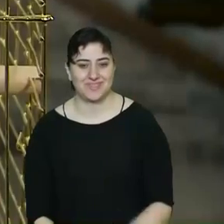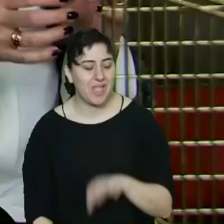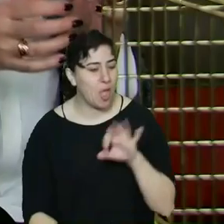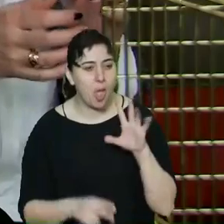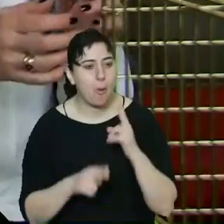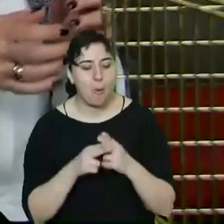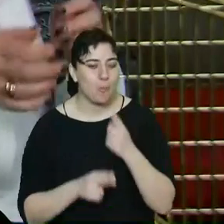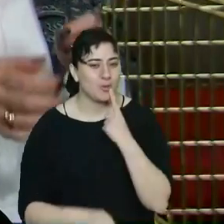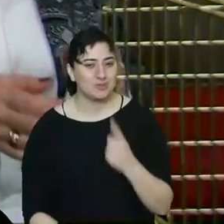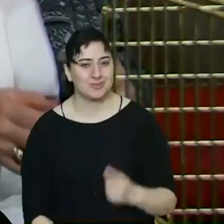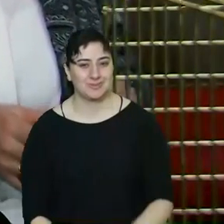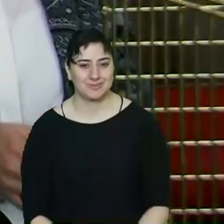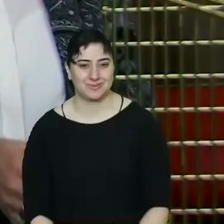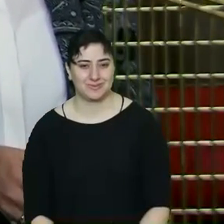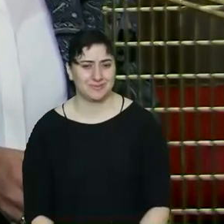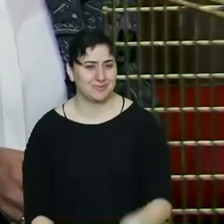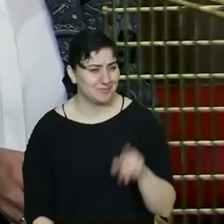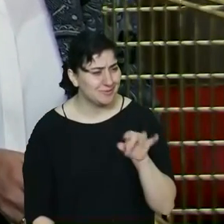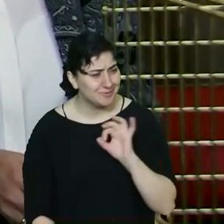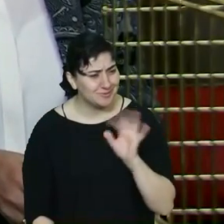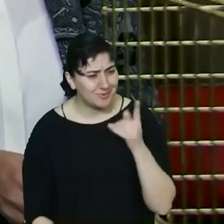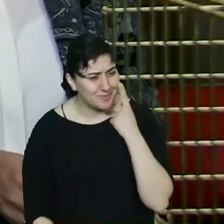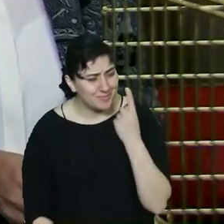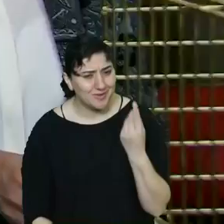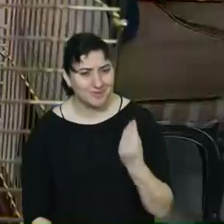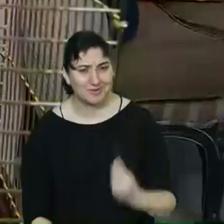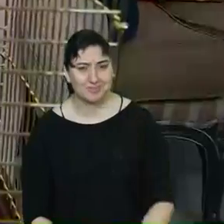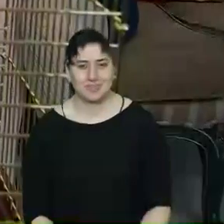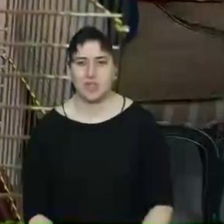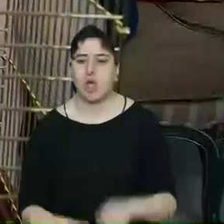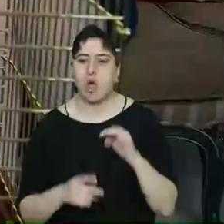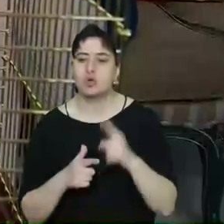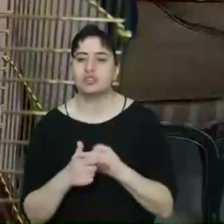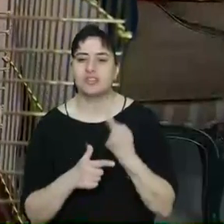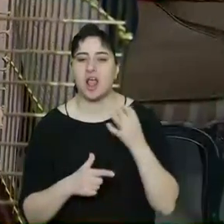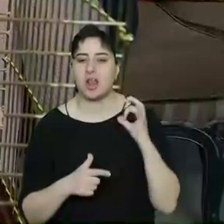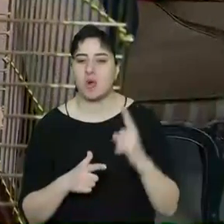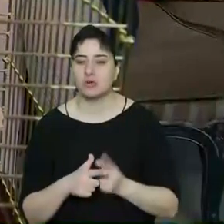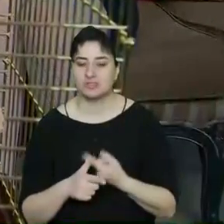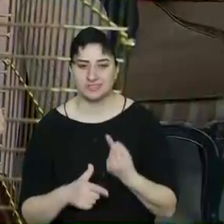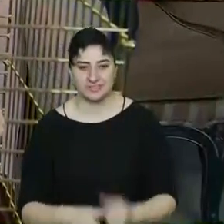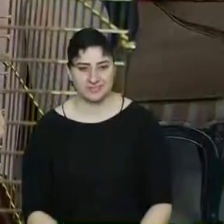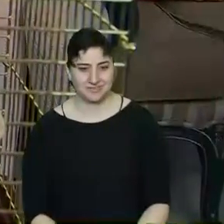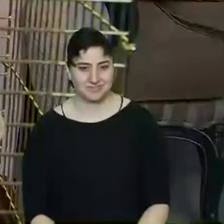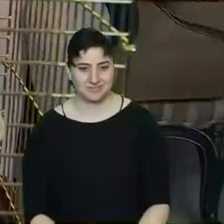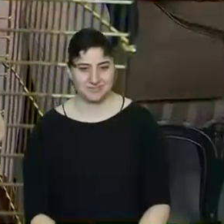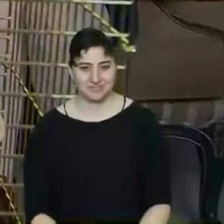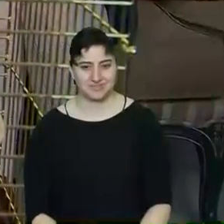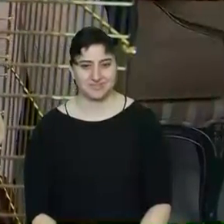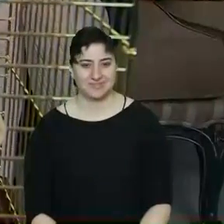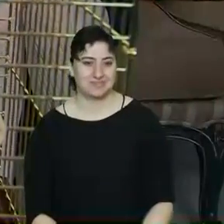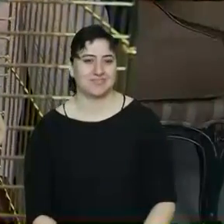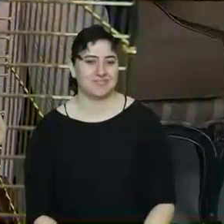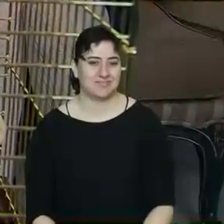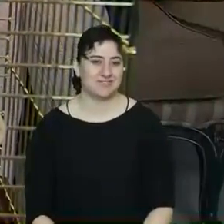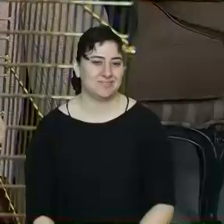Hemen söyleyiver dayım. La hakikaten çok orijinal bir şey bu ha. Orijinal! Orijinal! Ay